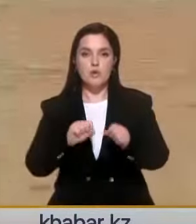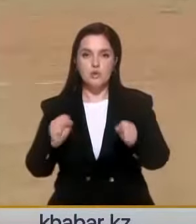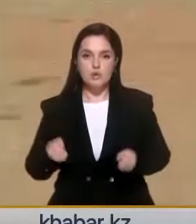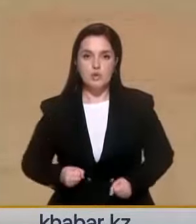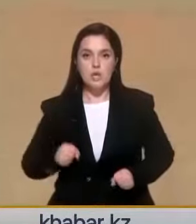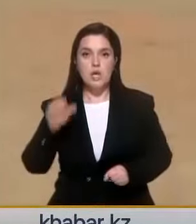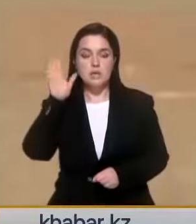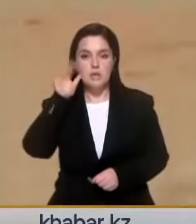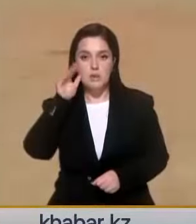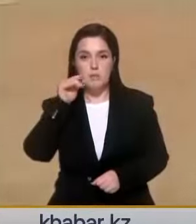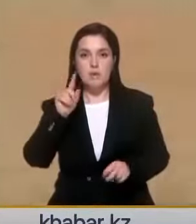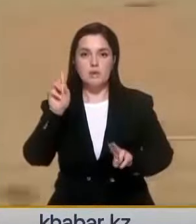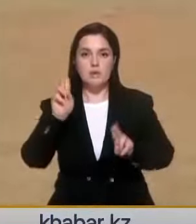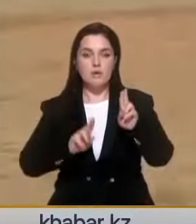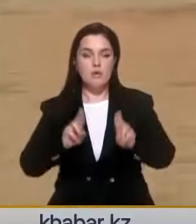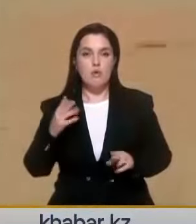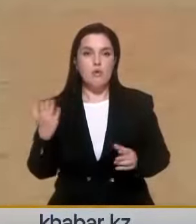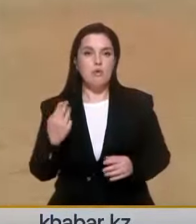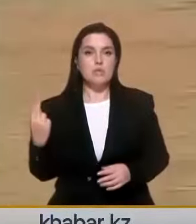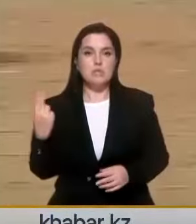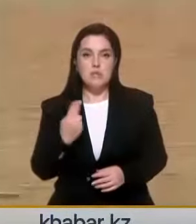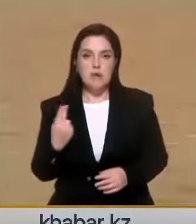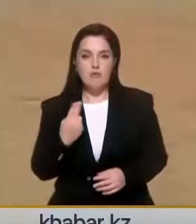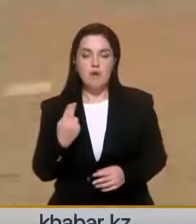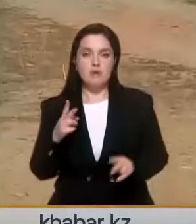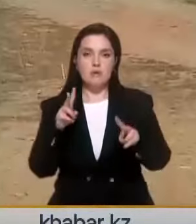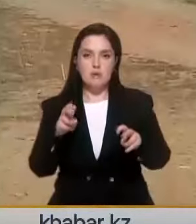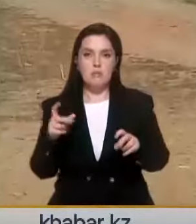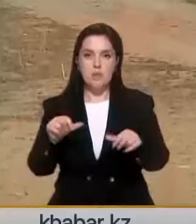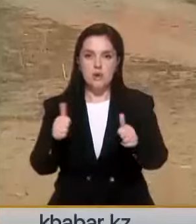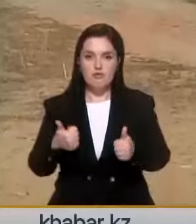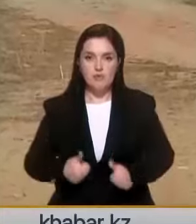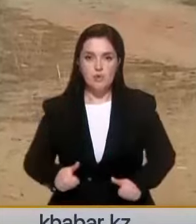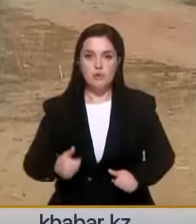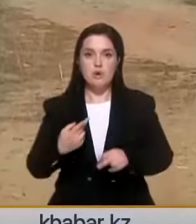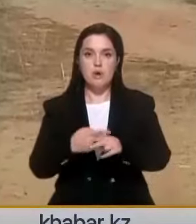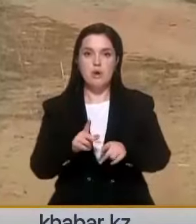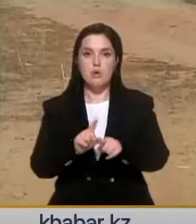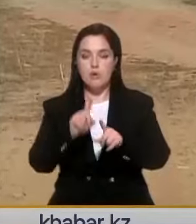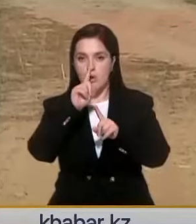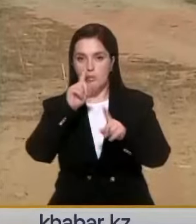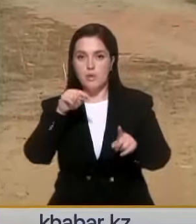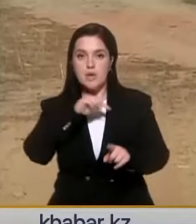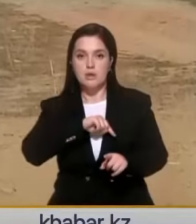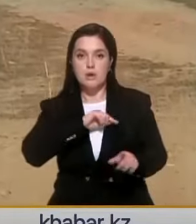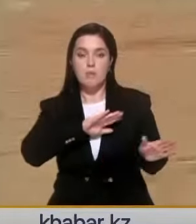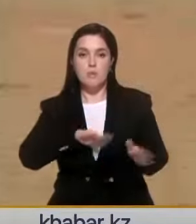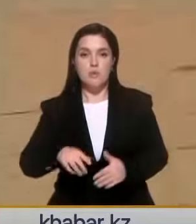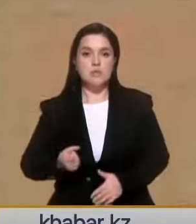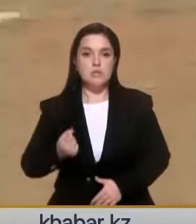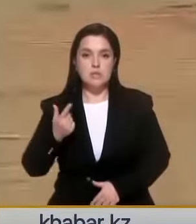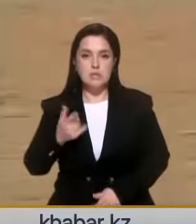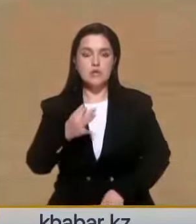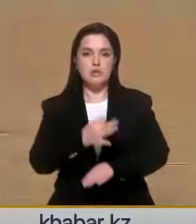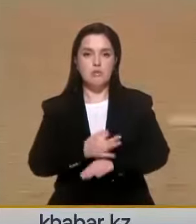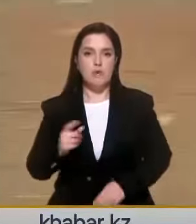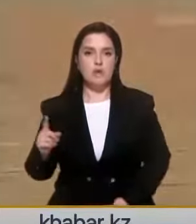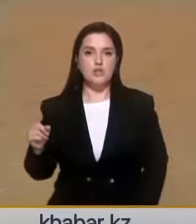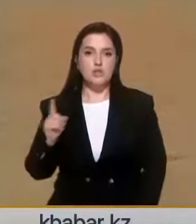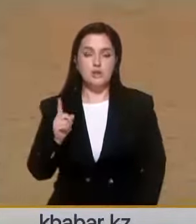ловкость собак но и такие критерии Как как раз тип Конституции гармонично телосложения а также особенности характера после нескольких